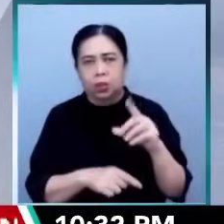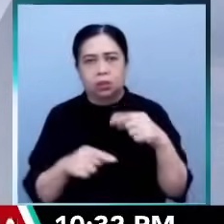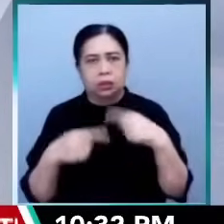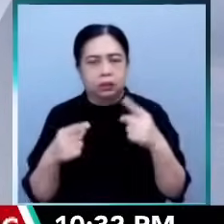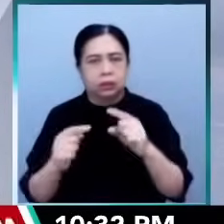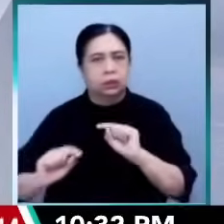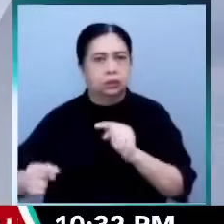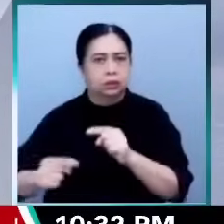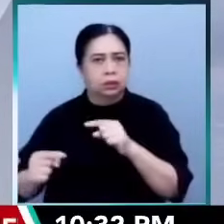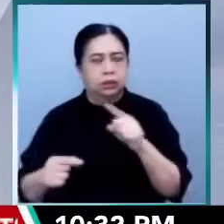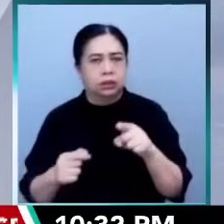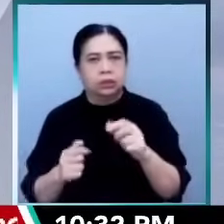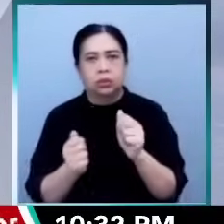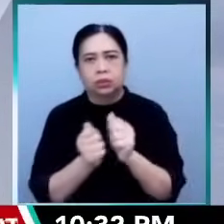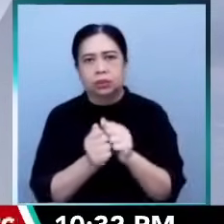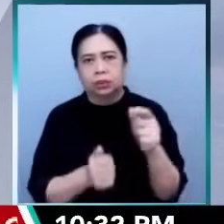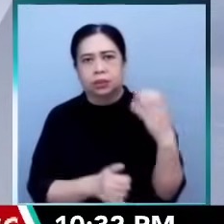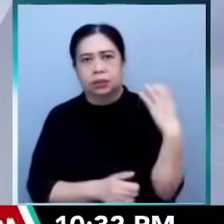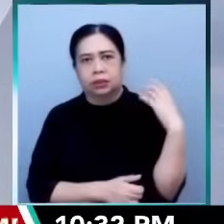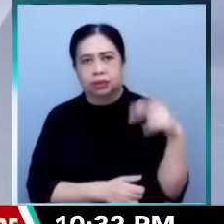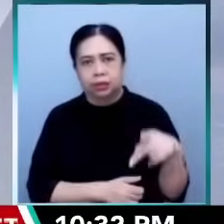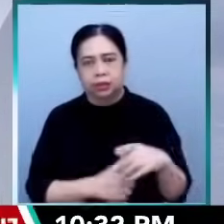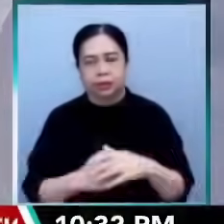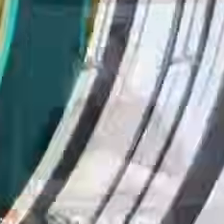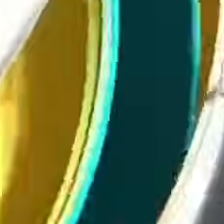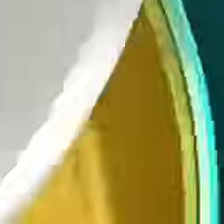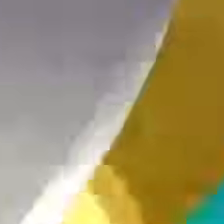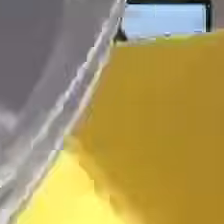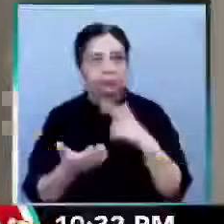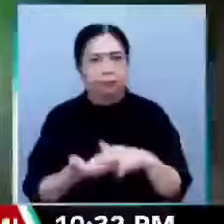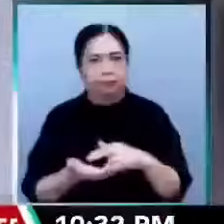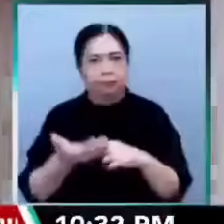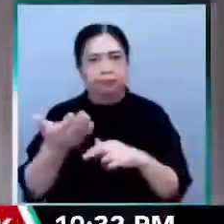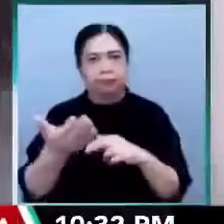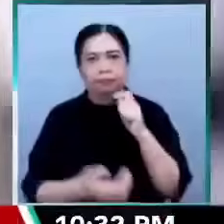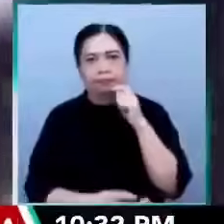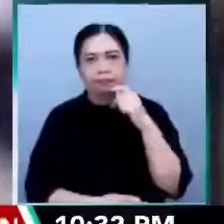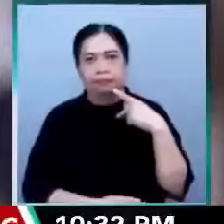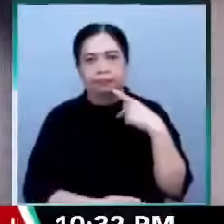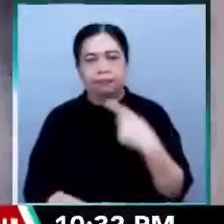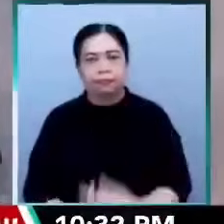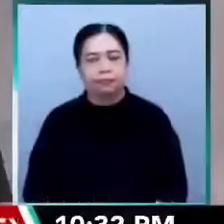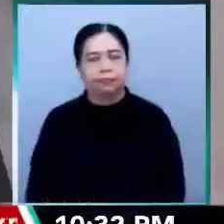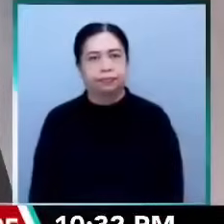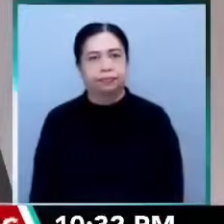niyang chairman. May report si Tina Panganiban Perez.